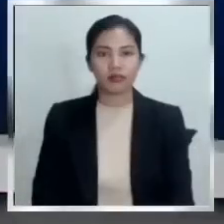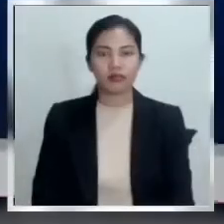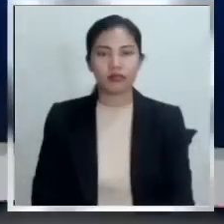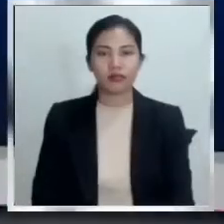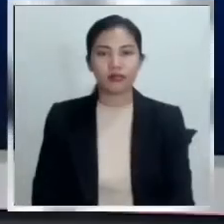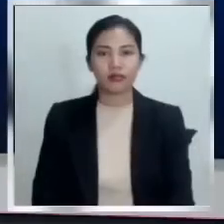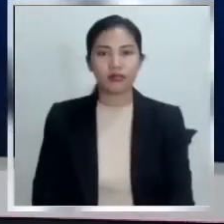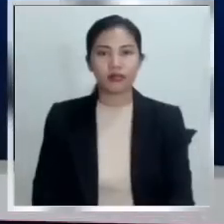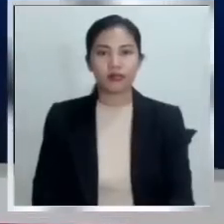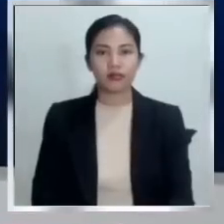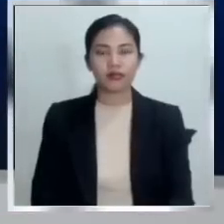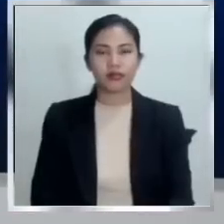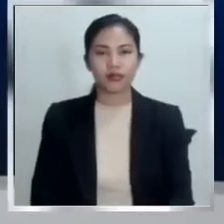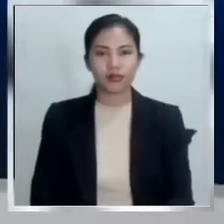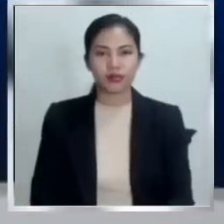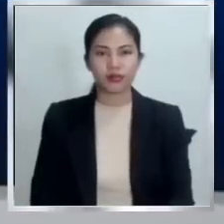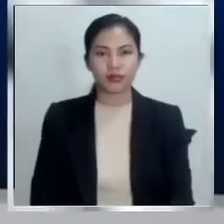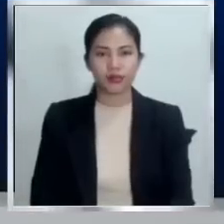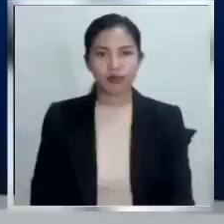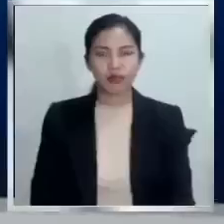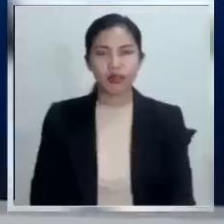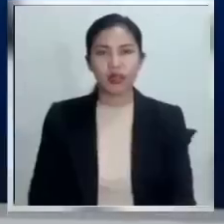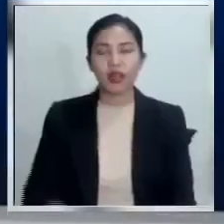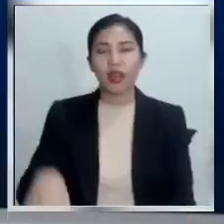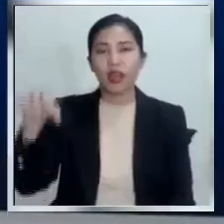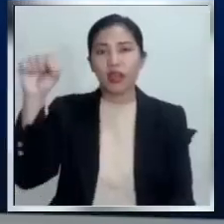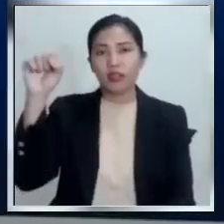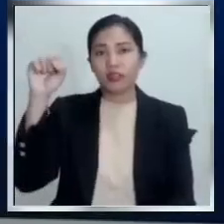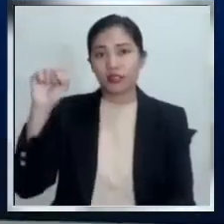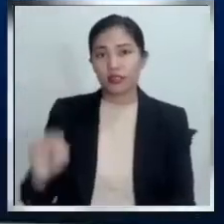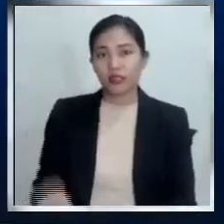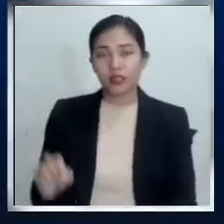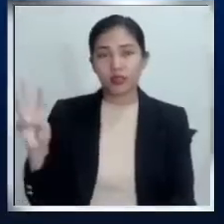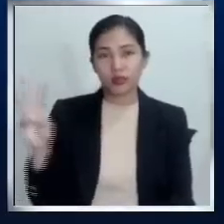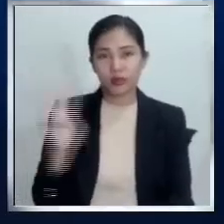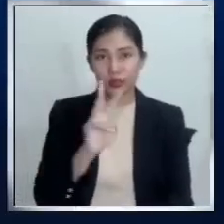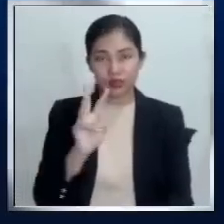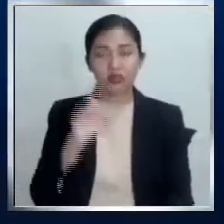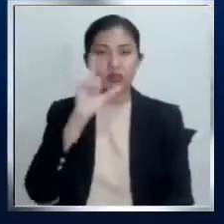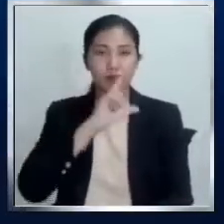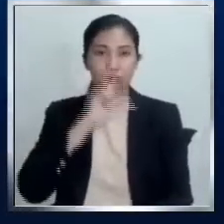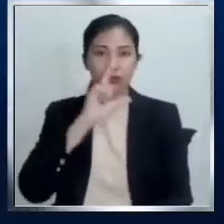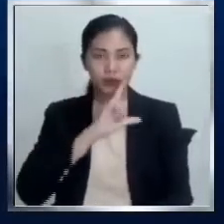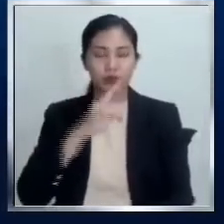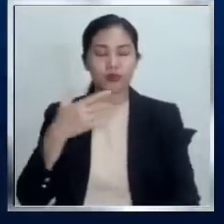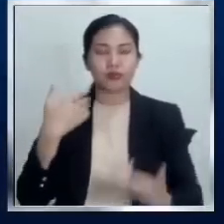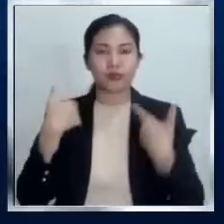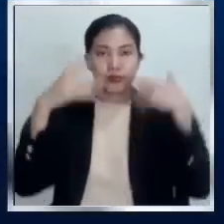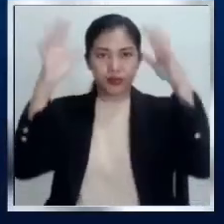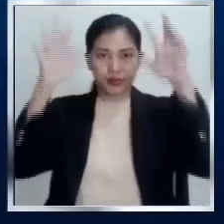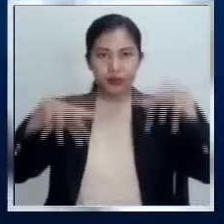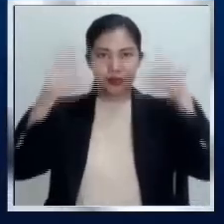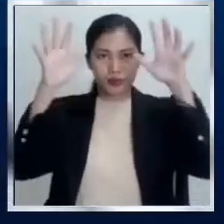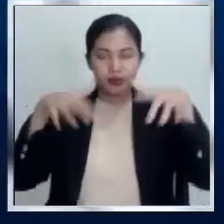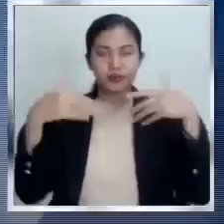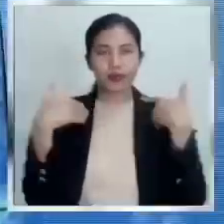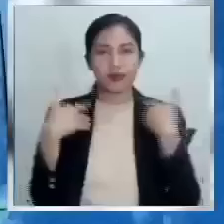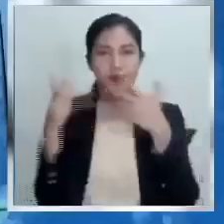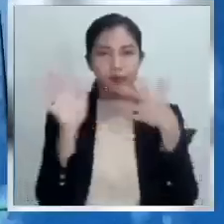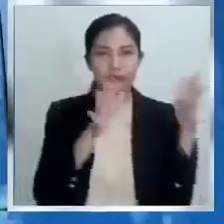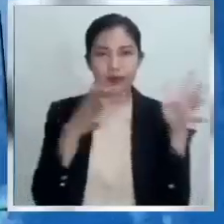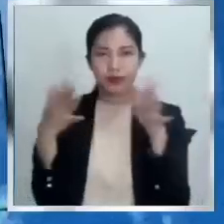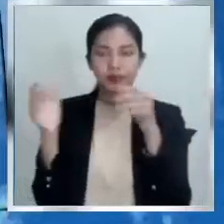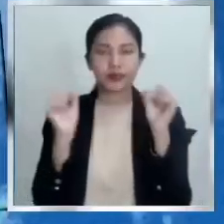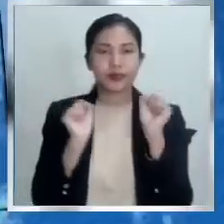Magiging maulan sa timog kanlurang bahagi ng Luzon dahil sa habagat na patuloy na palalakasin ang Typhoon Chedeng.